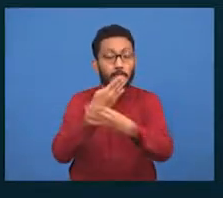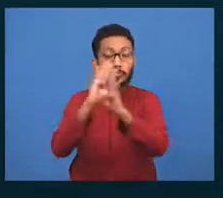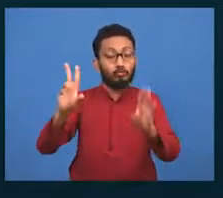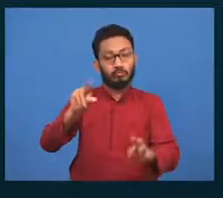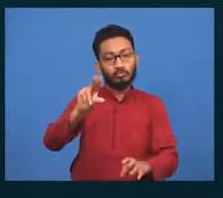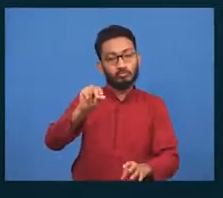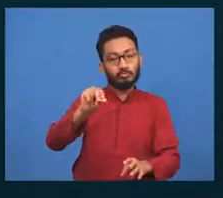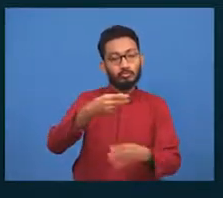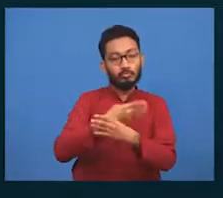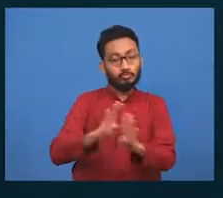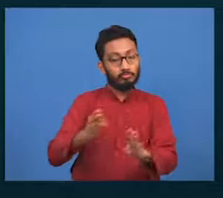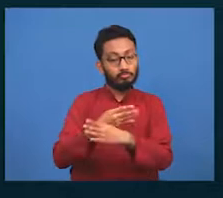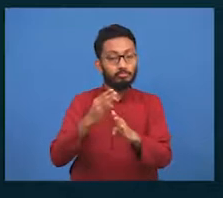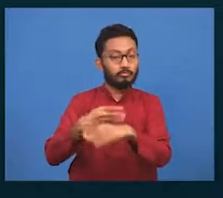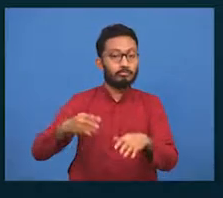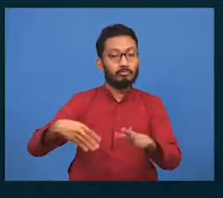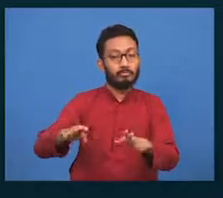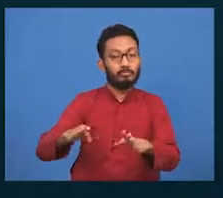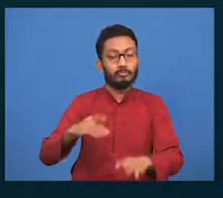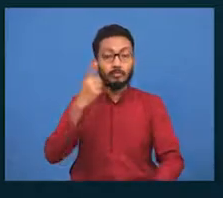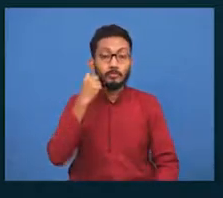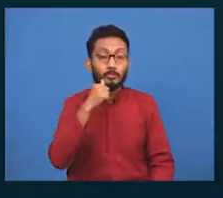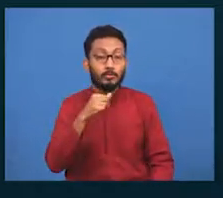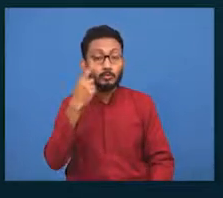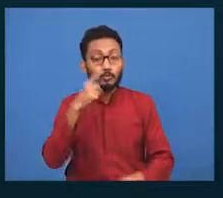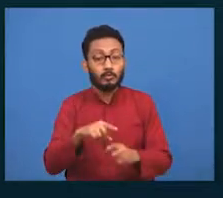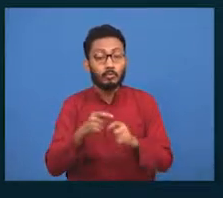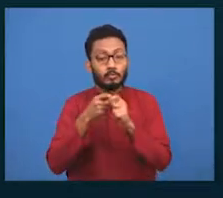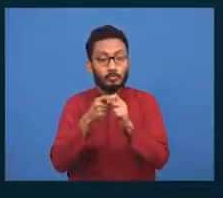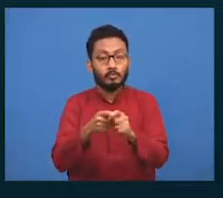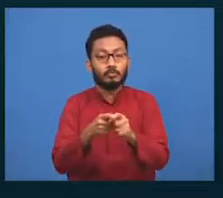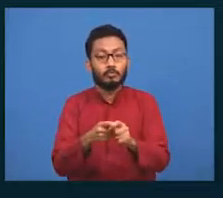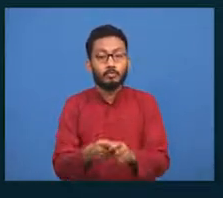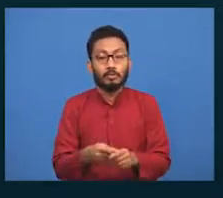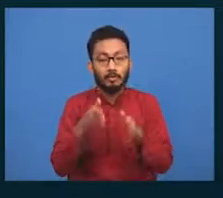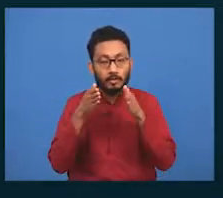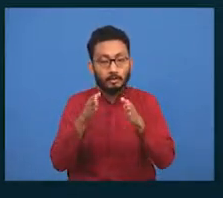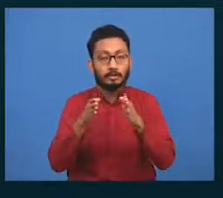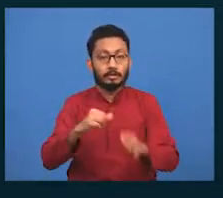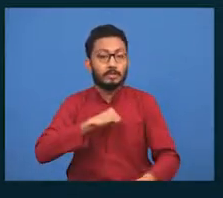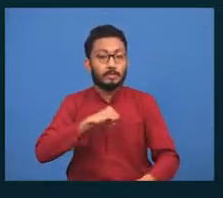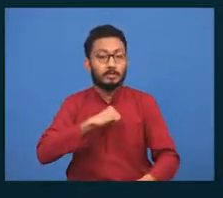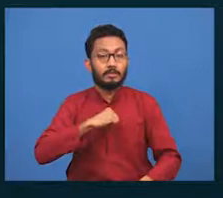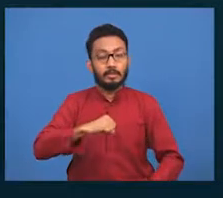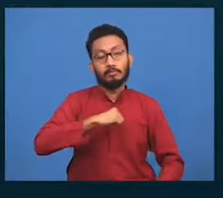wanita untuk menentukan hala tuju mereka sendiri. Yang seterusnya, yang